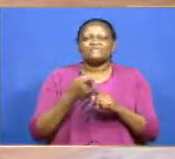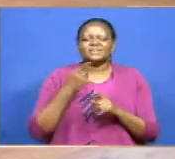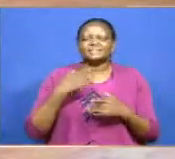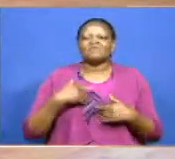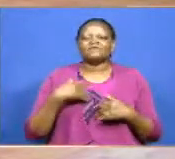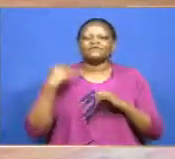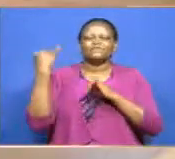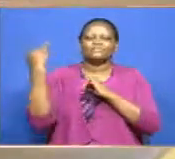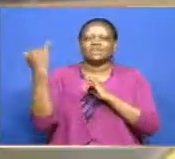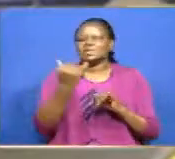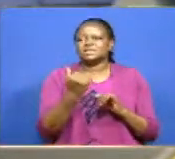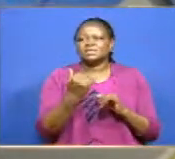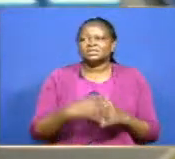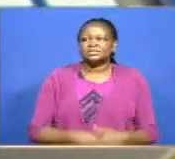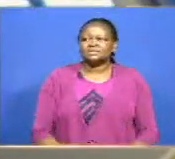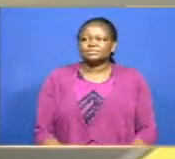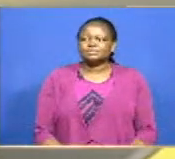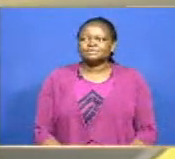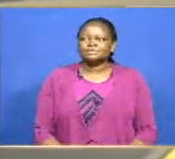kukupa vipasho.